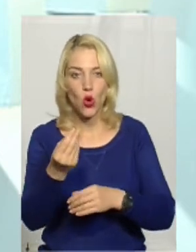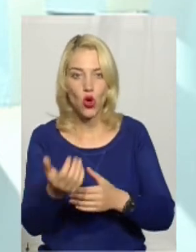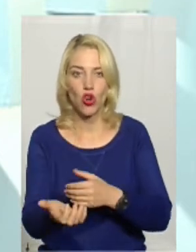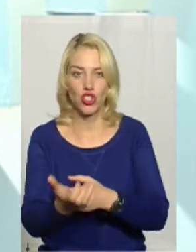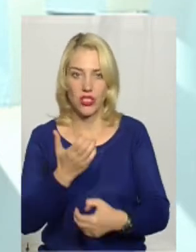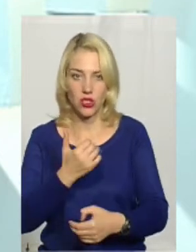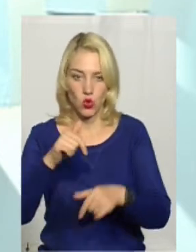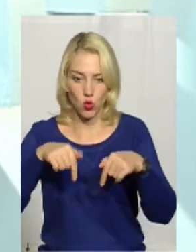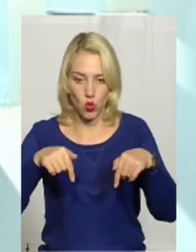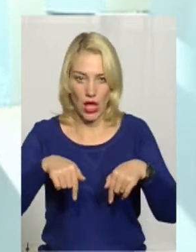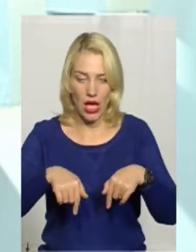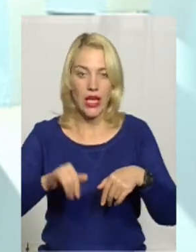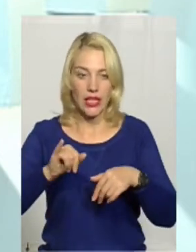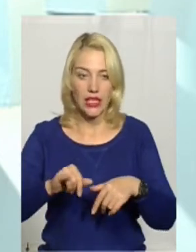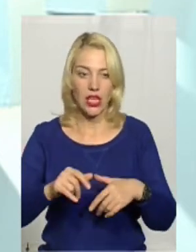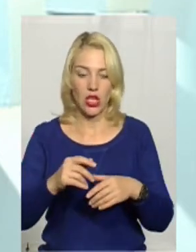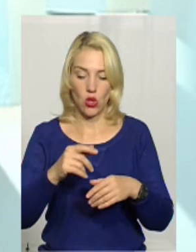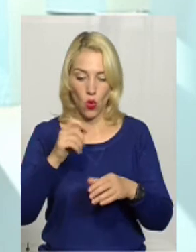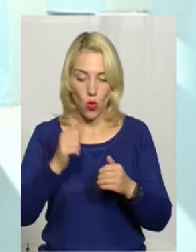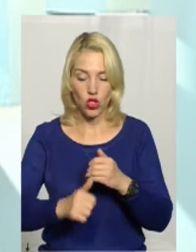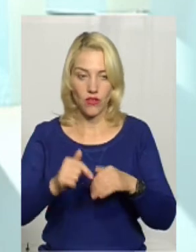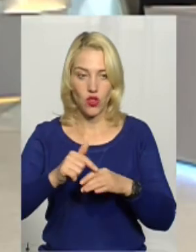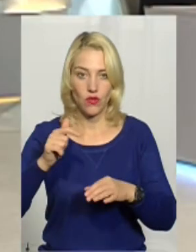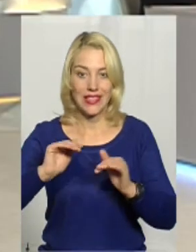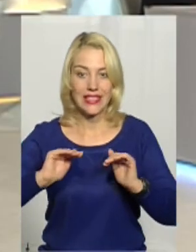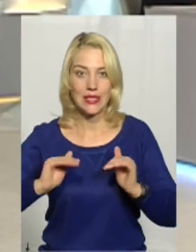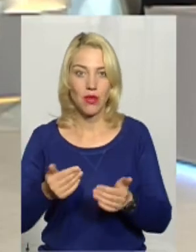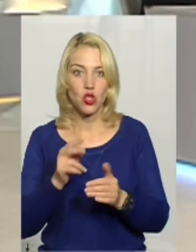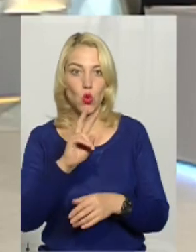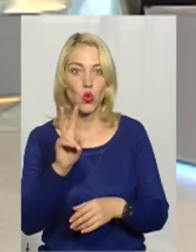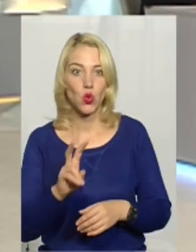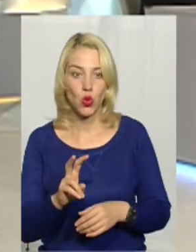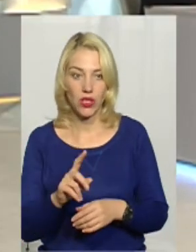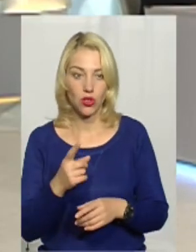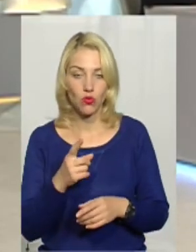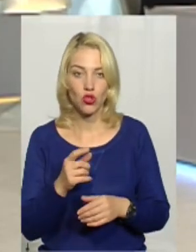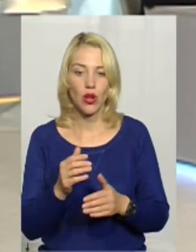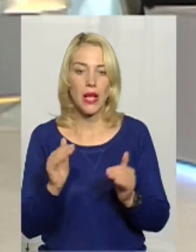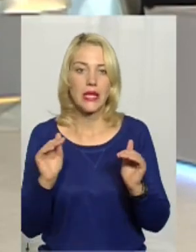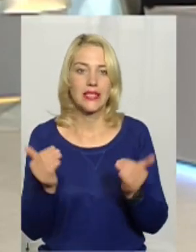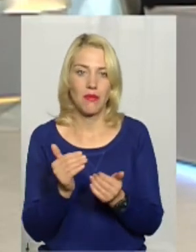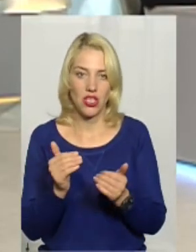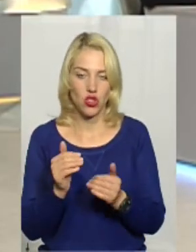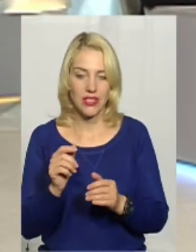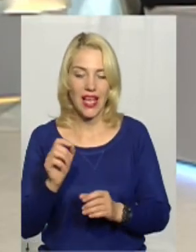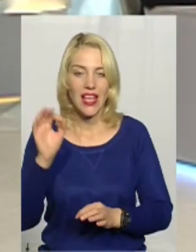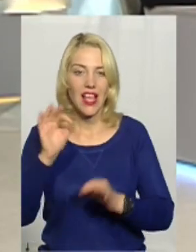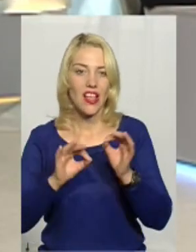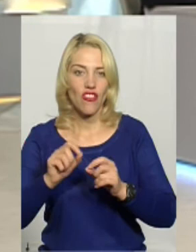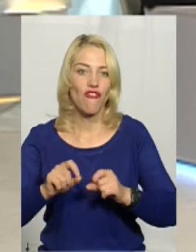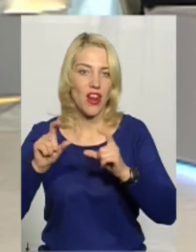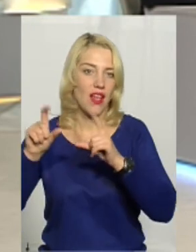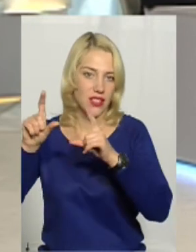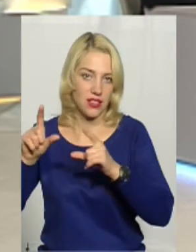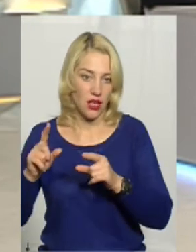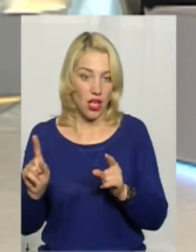і кожен відчуває на собі оце зменшення долара, тому що ми стримуємо інфляцію, розумієте? І сьогодні пустити тих людей,